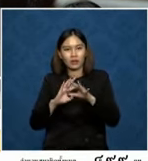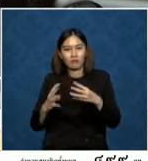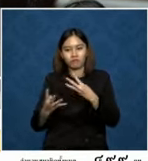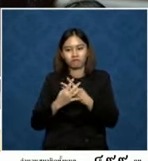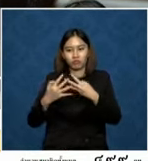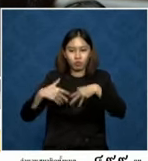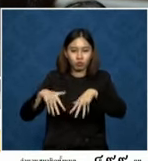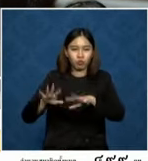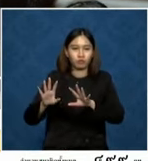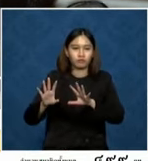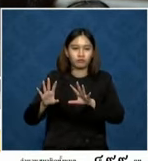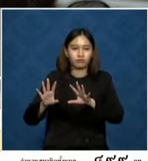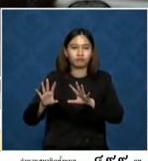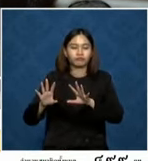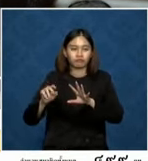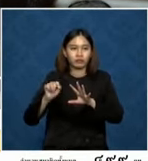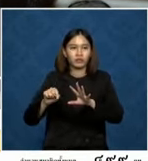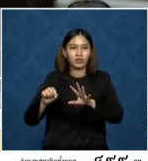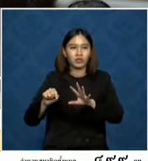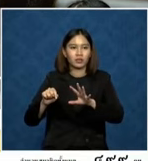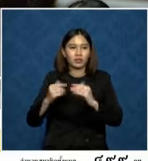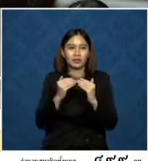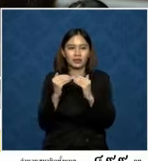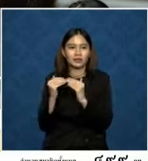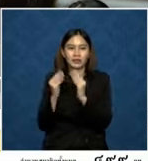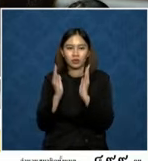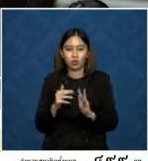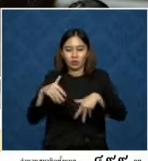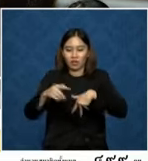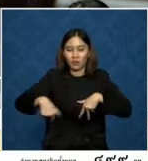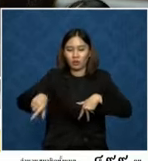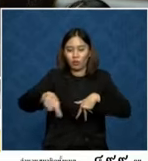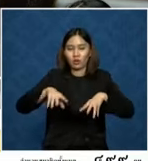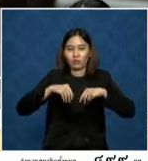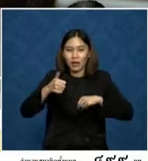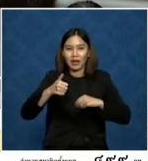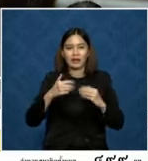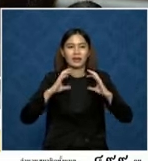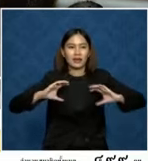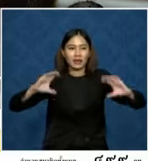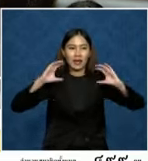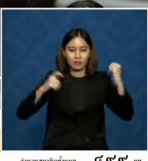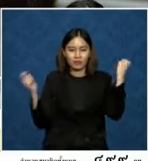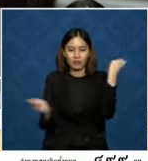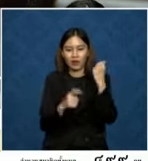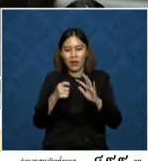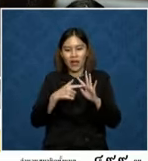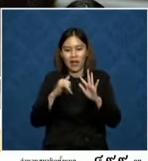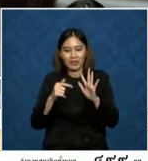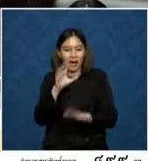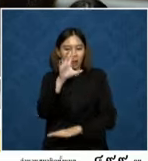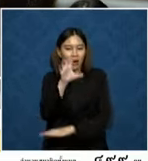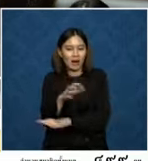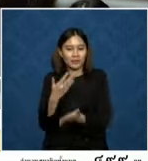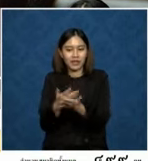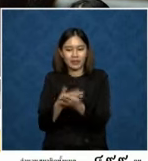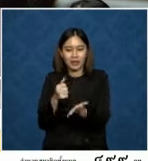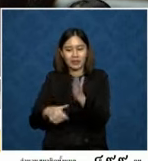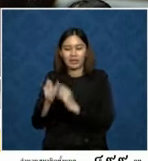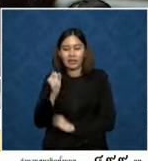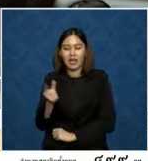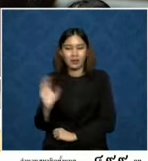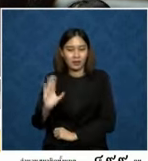ทษตรงนี้ก็เป็นสิทธิ์ที่พลเมืองควรจะได้รับนะครับที่รัฐจะไม่เอาโทษทางอาญามาบีบบังคับในการใช้หนี้แต่ใน